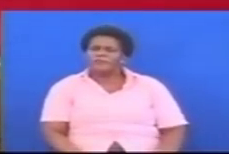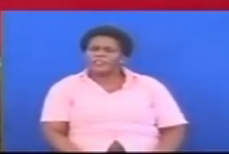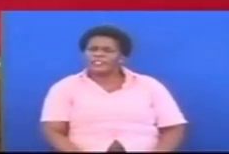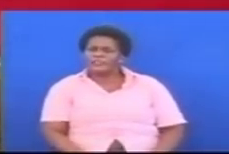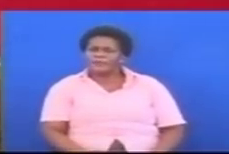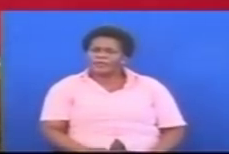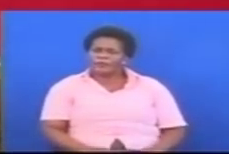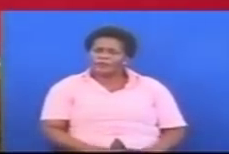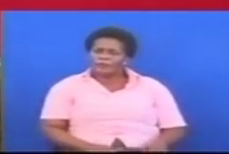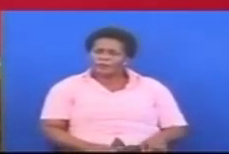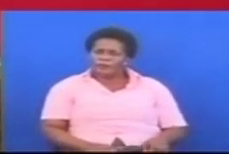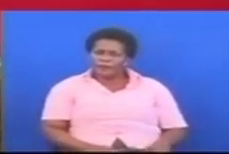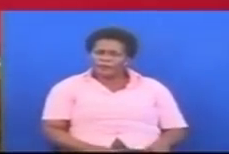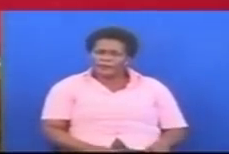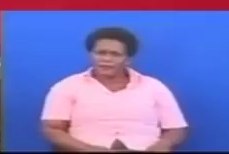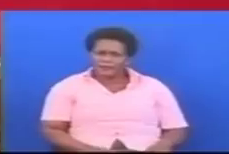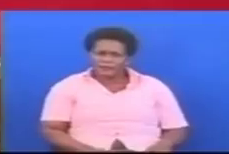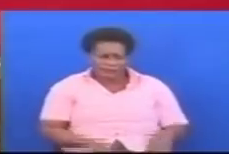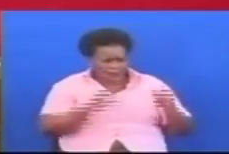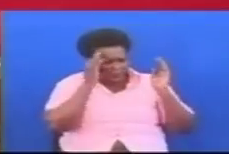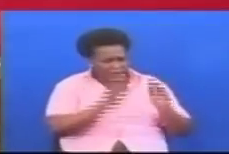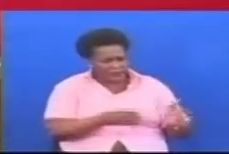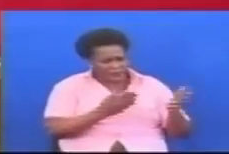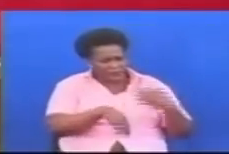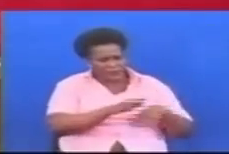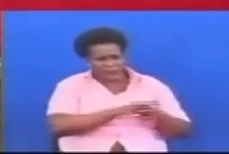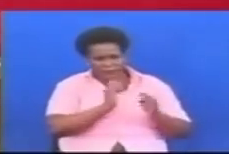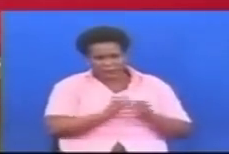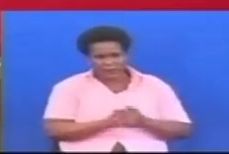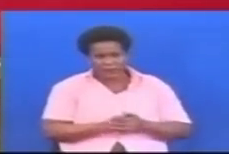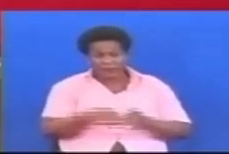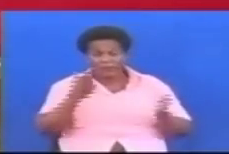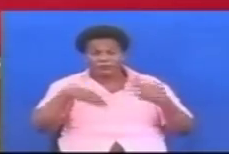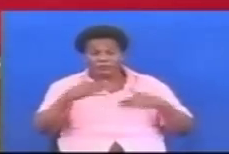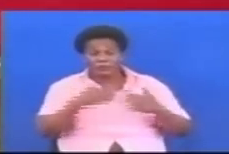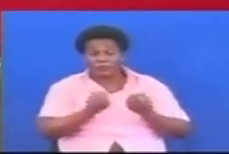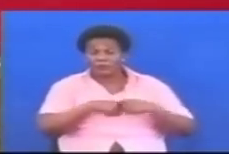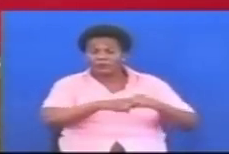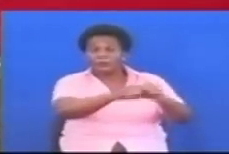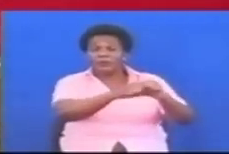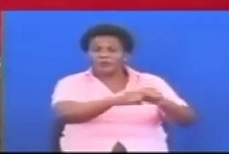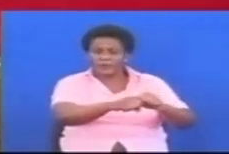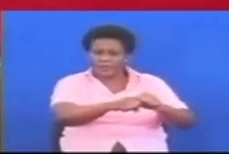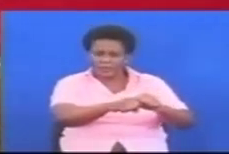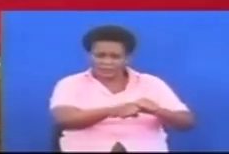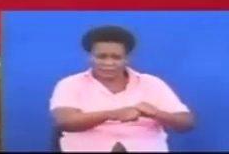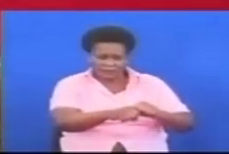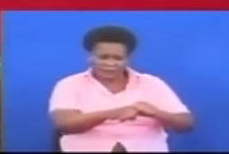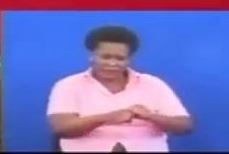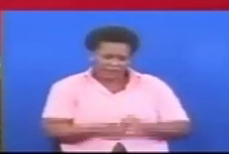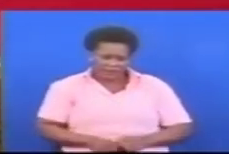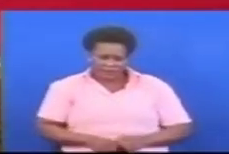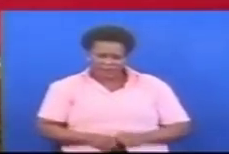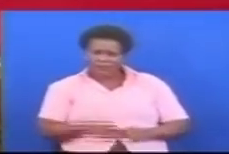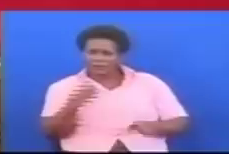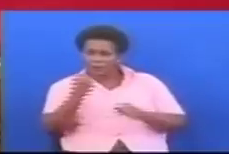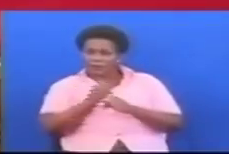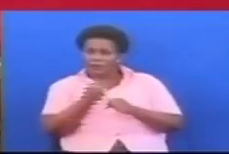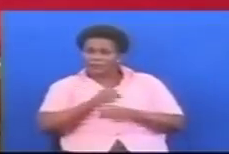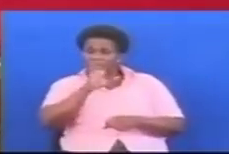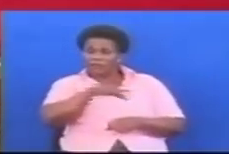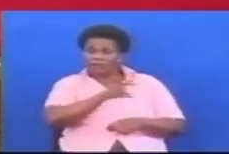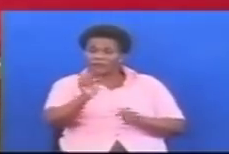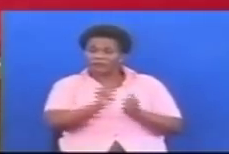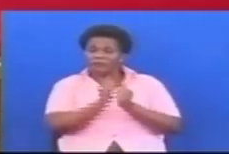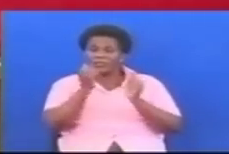fedha zilizoomba kwa ajili ya matumizi ya kawaida ili kutekeleza kazi zilizopangwa katika mwaka wa fedha